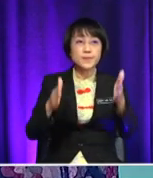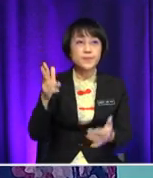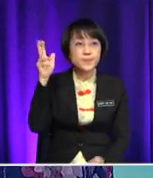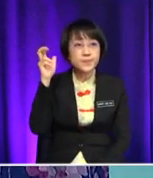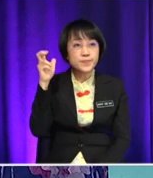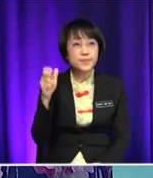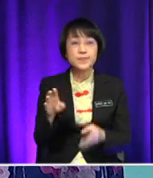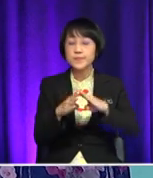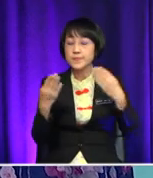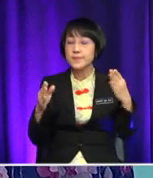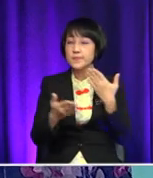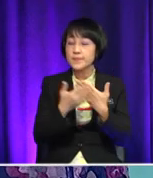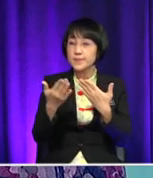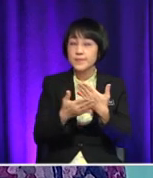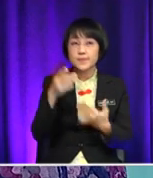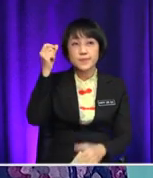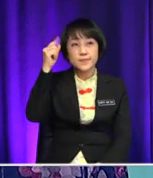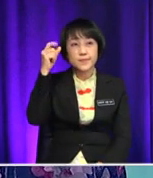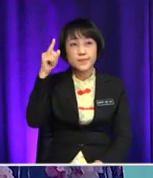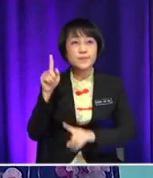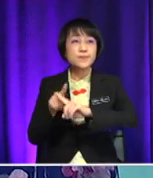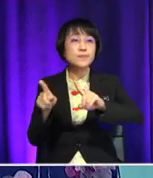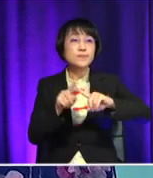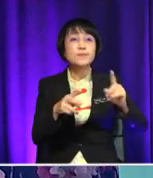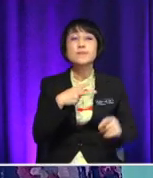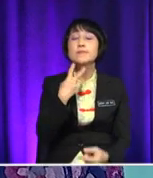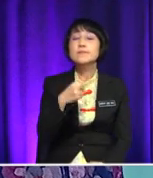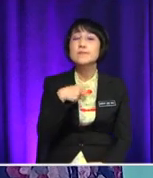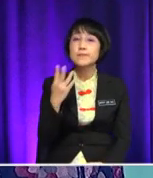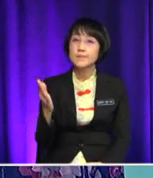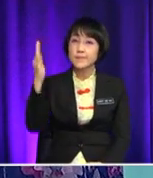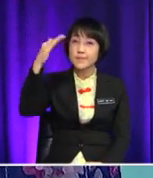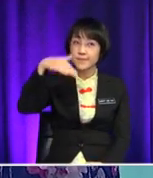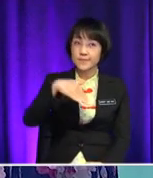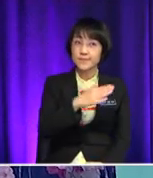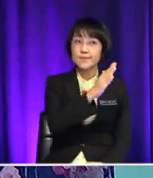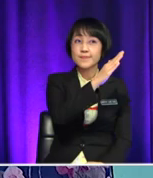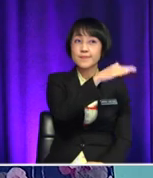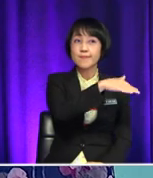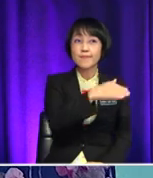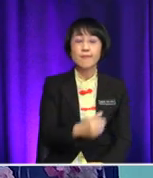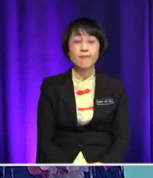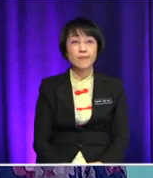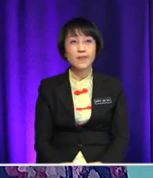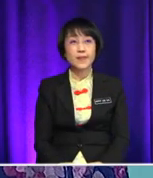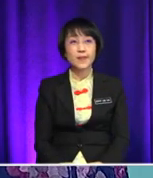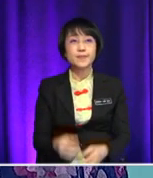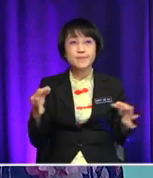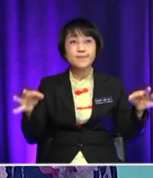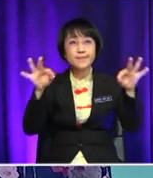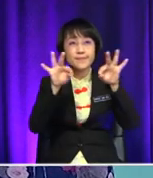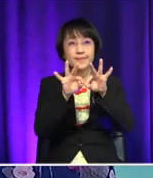ya berbagai kan intonasi dan suara ya dan satu lagi yang paling penting nih kita